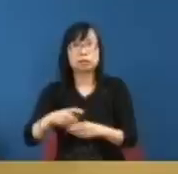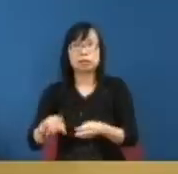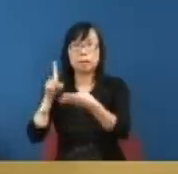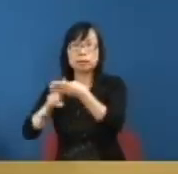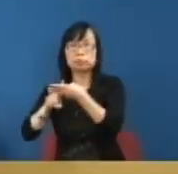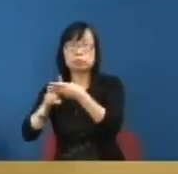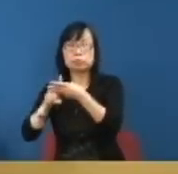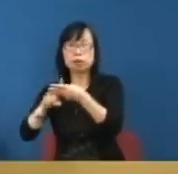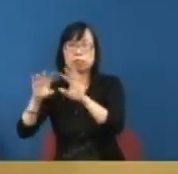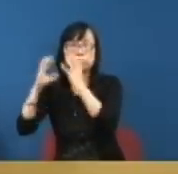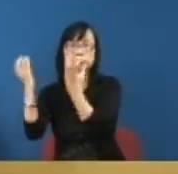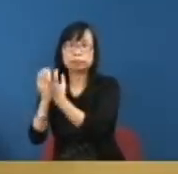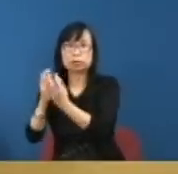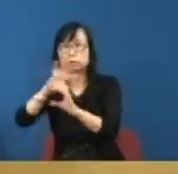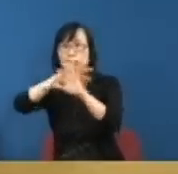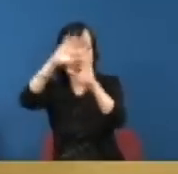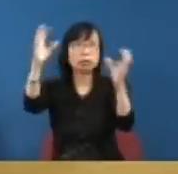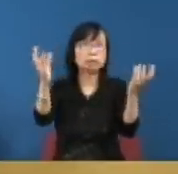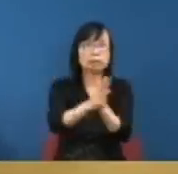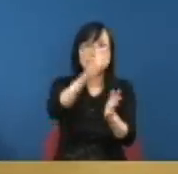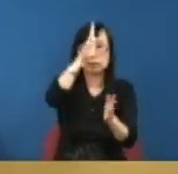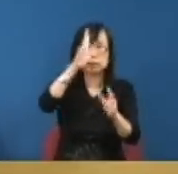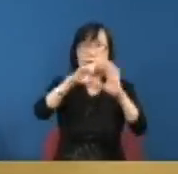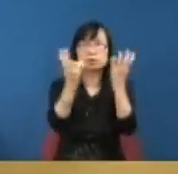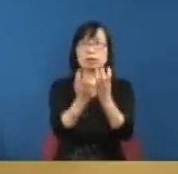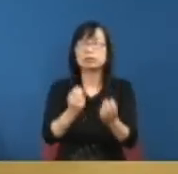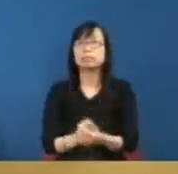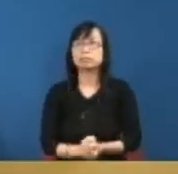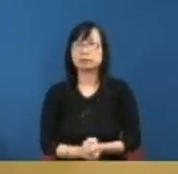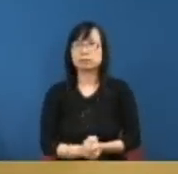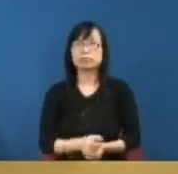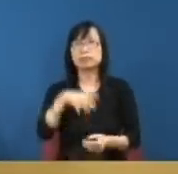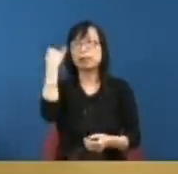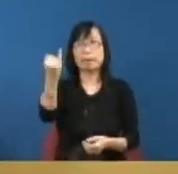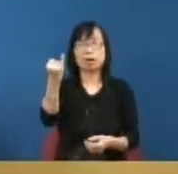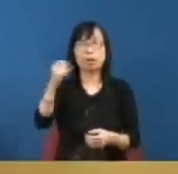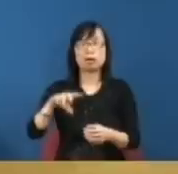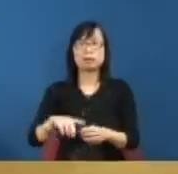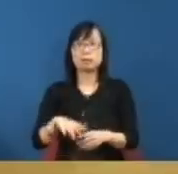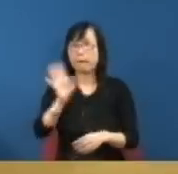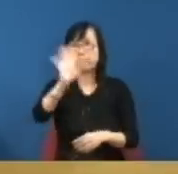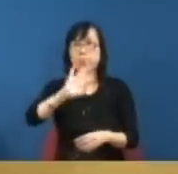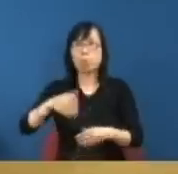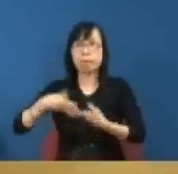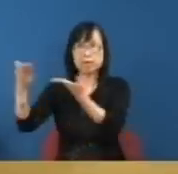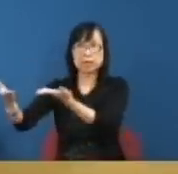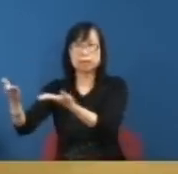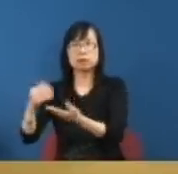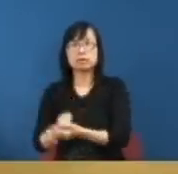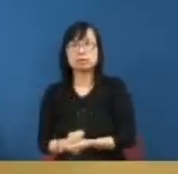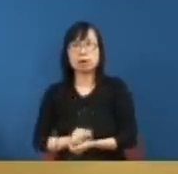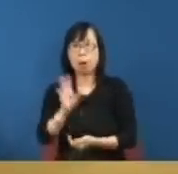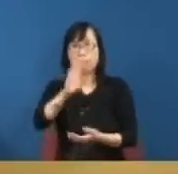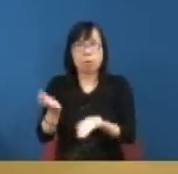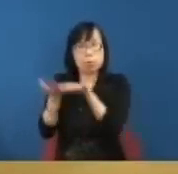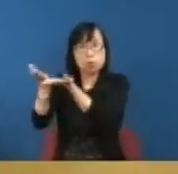個全世界極有政黨已經是站在一線的，就是說這班人是壞人，不應該讓他們在這裡，這班人沒有貢